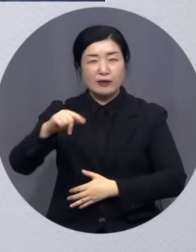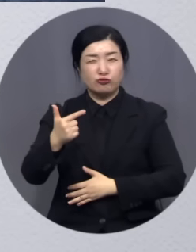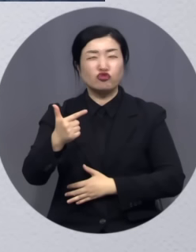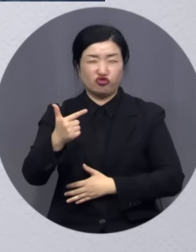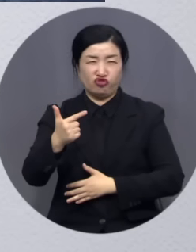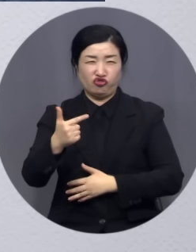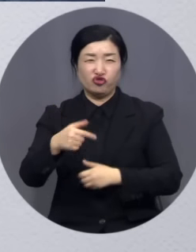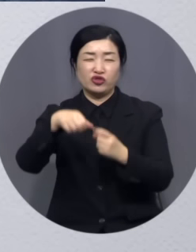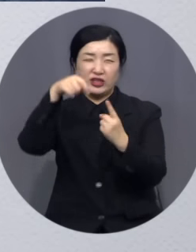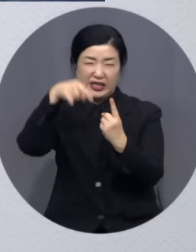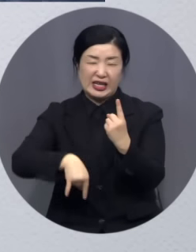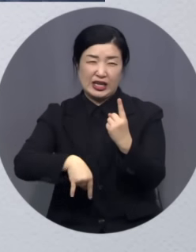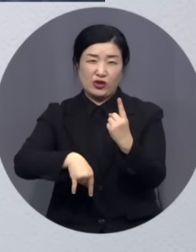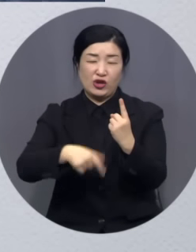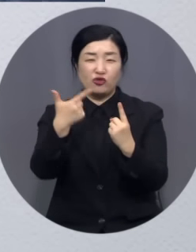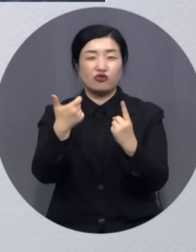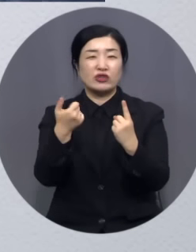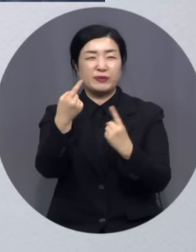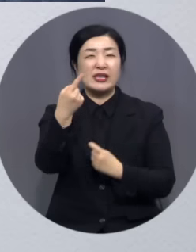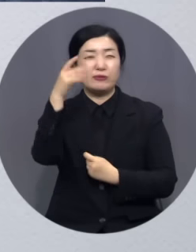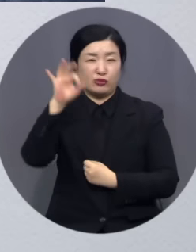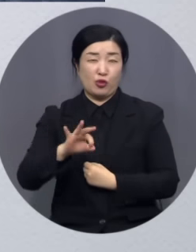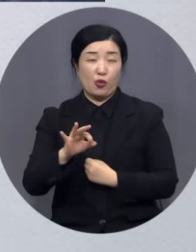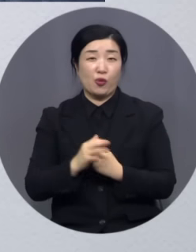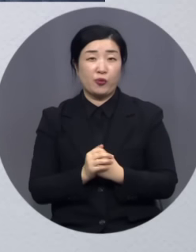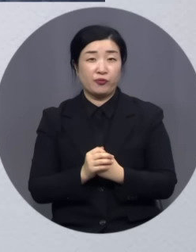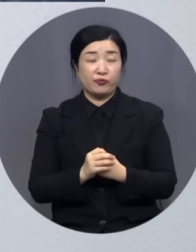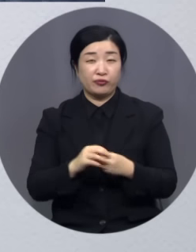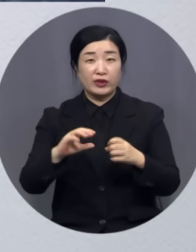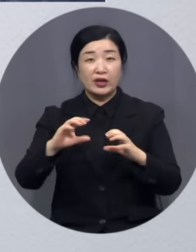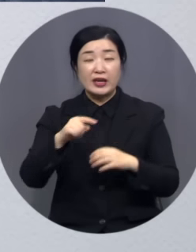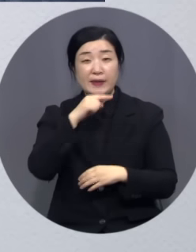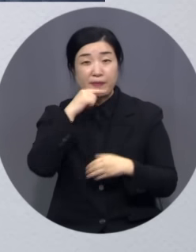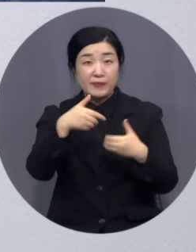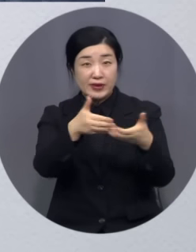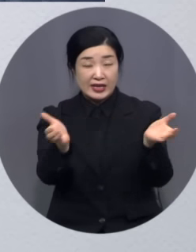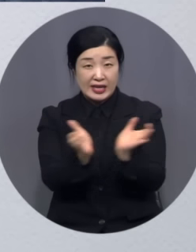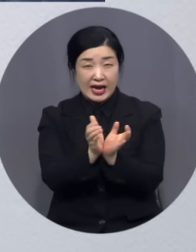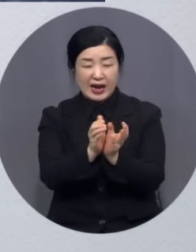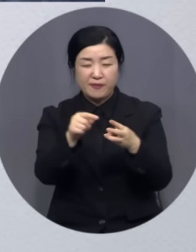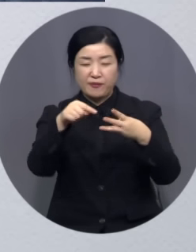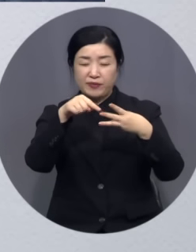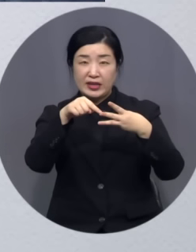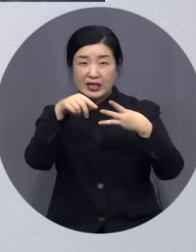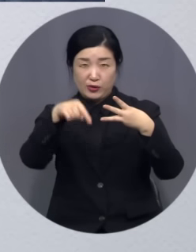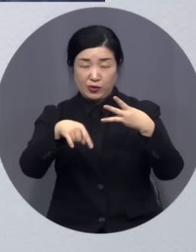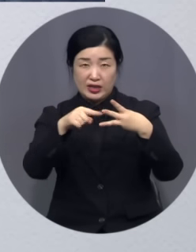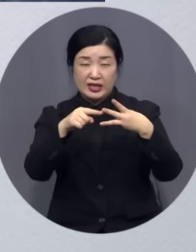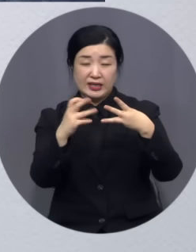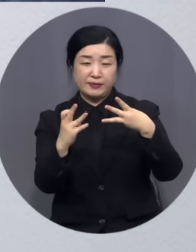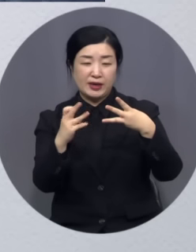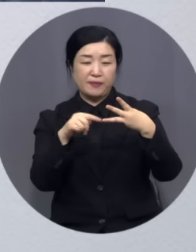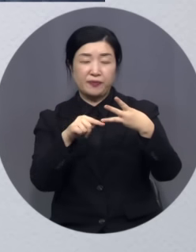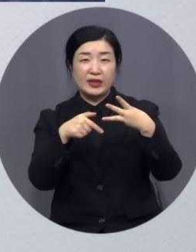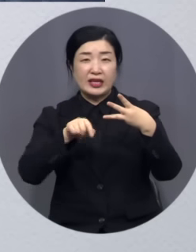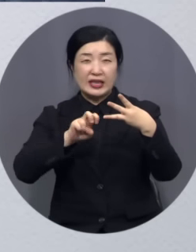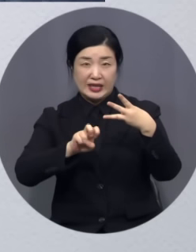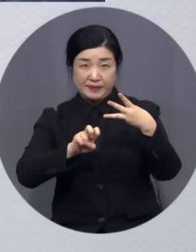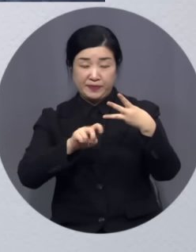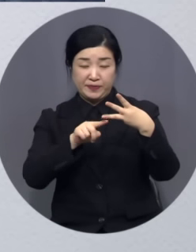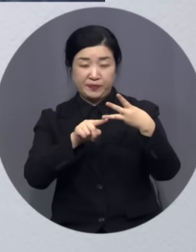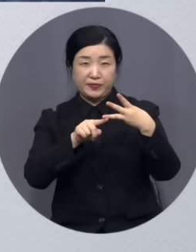후보가 61% 가장 높았고 국민의 힘 고광철 후보 13% 무소속 김영진